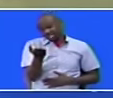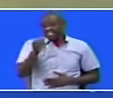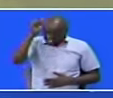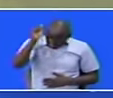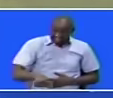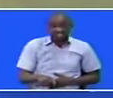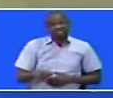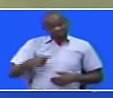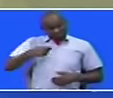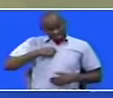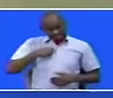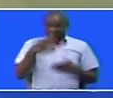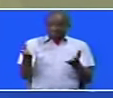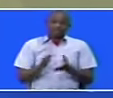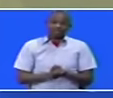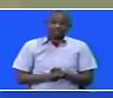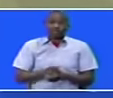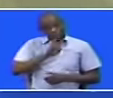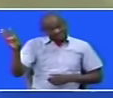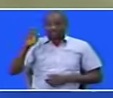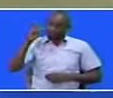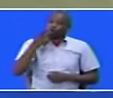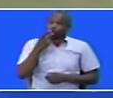Yes, na mimi pia, simunipikia makofi, West Pokot Senator.